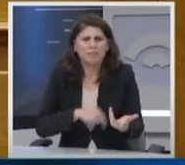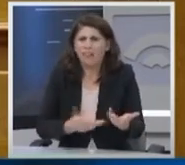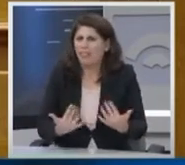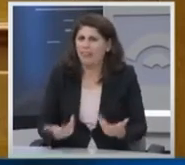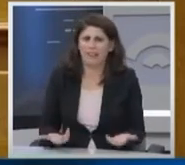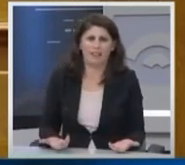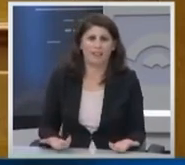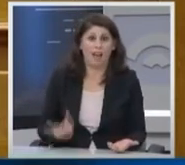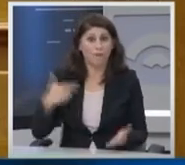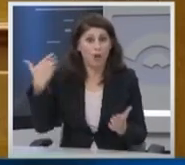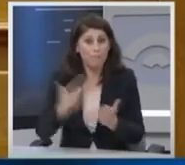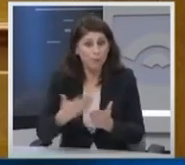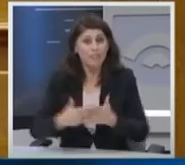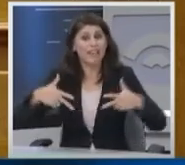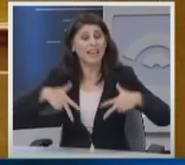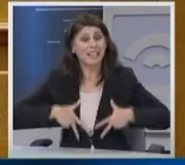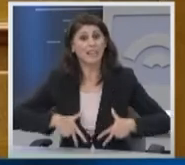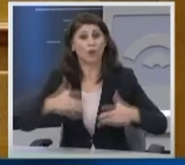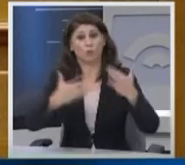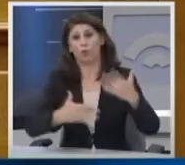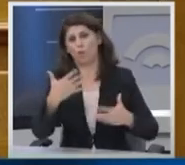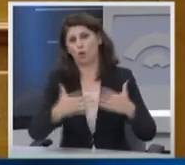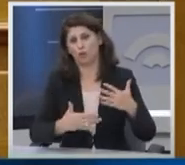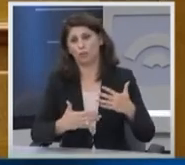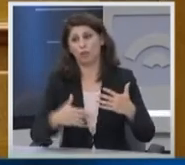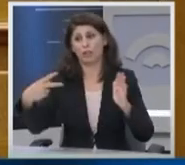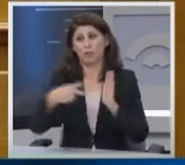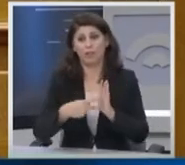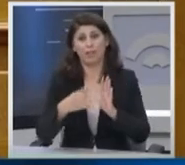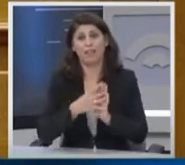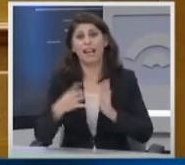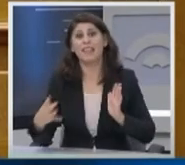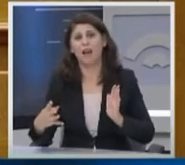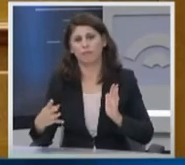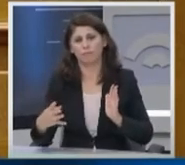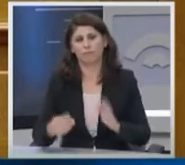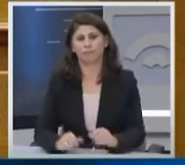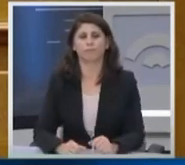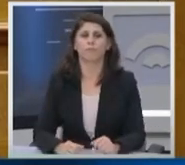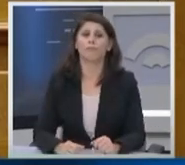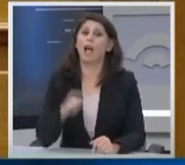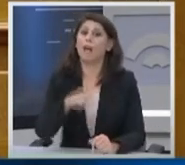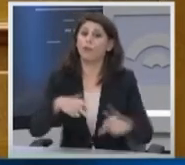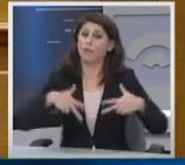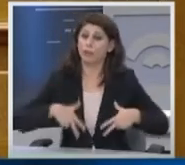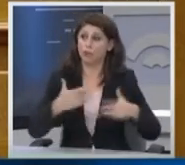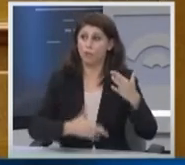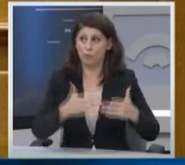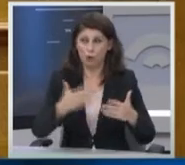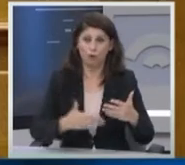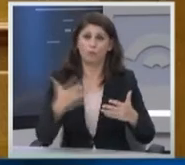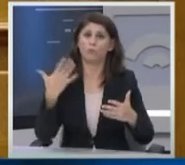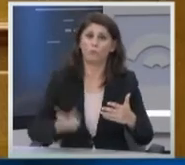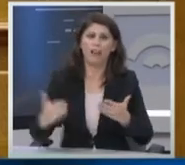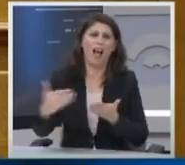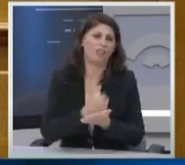το αποδεικνύει αυτά περίτρανα και ο κρατικός προϋπολογισμός για το 2019. Ένας κρατικός προϋπολογισμός